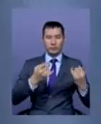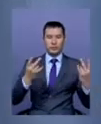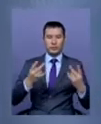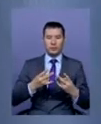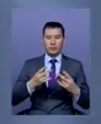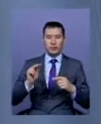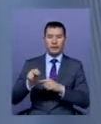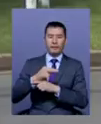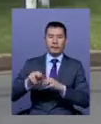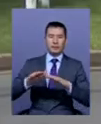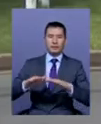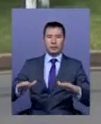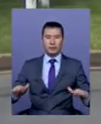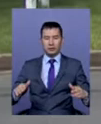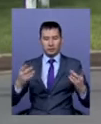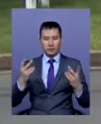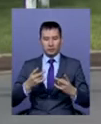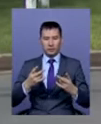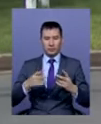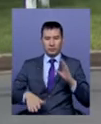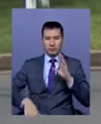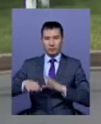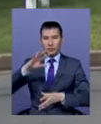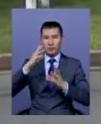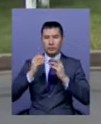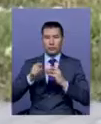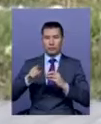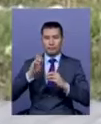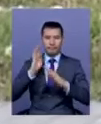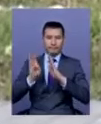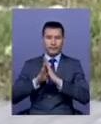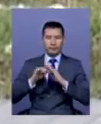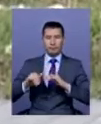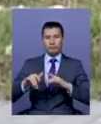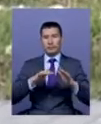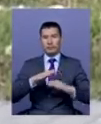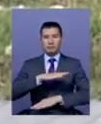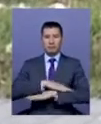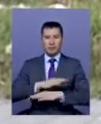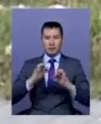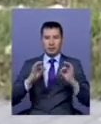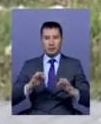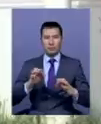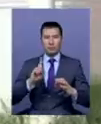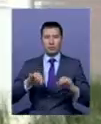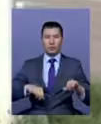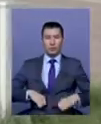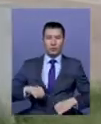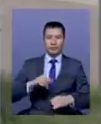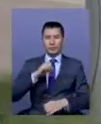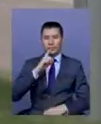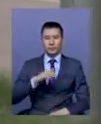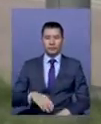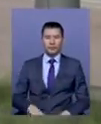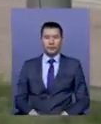сөзінше, егер адамгершілік құндылықтарын бала жастан санасына сіңіріп өссе, қоғамда тәртіп бұзу, қылмыс жасау секілді жат